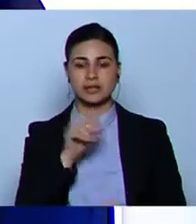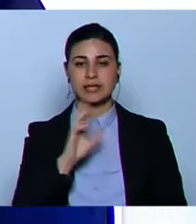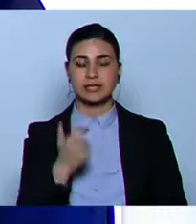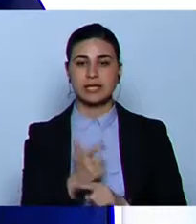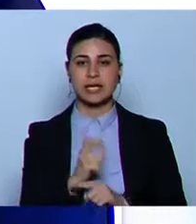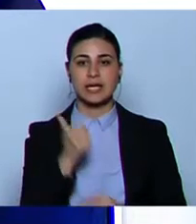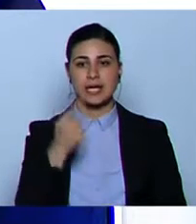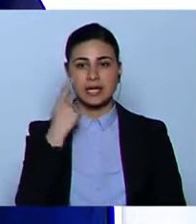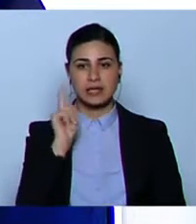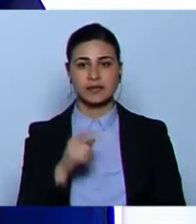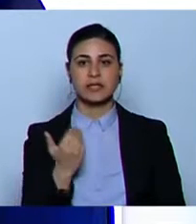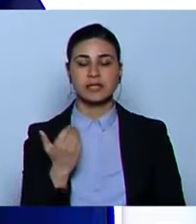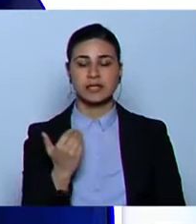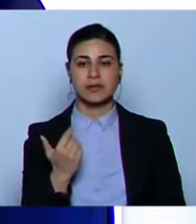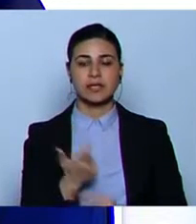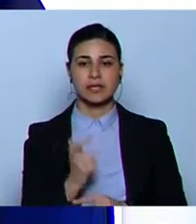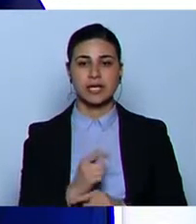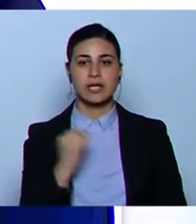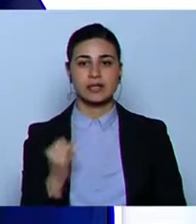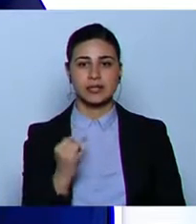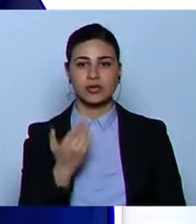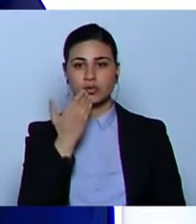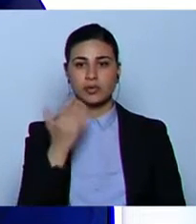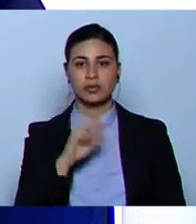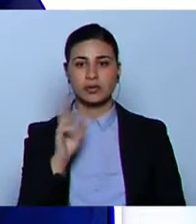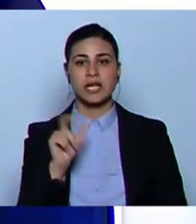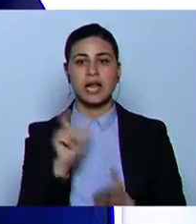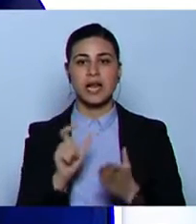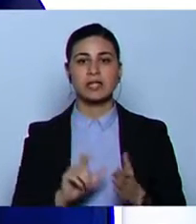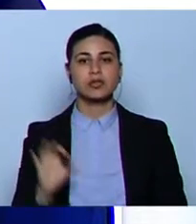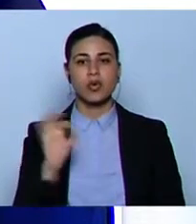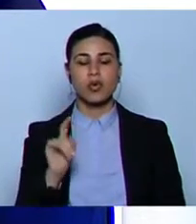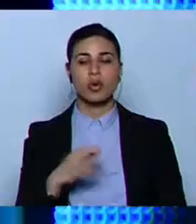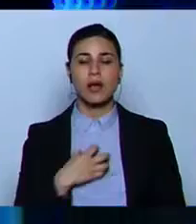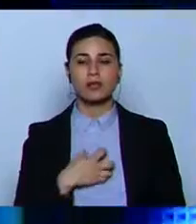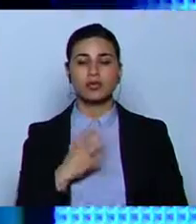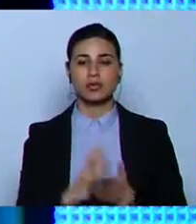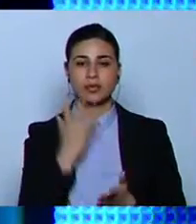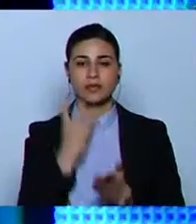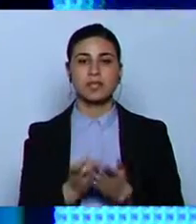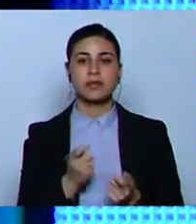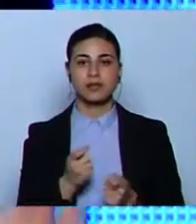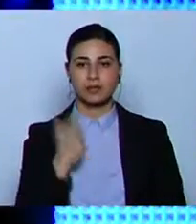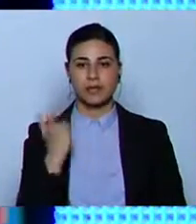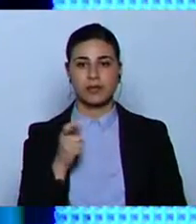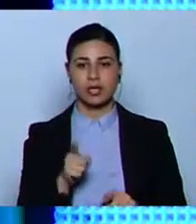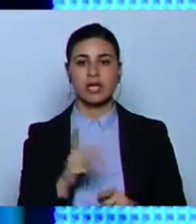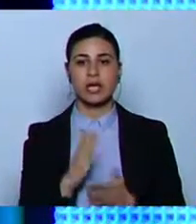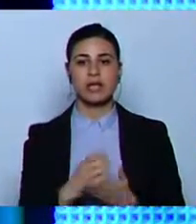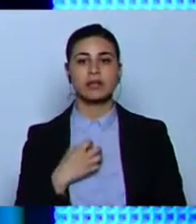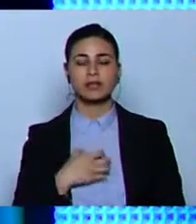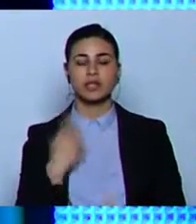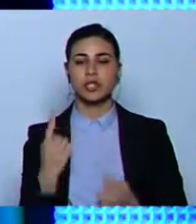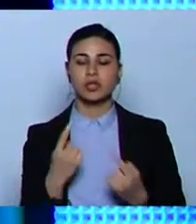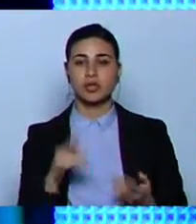ძალიან კარგად გვახსოვს თქვენი ძალიან საინტერესო მოხსენებები და ლექციები სწორედ იმაზე, თუ რა მნიშვნელობა აქვს თვითმმართველობას დემოკრატიისთვის, რა მნიშვნელობა აქვს